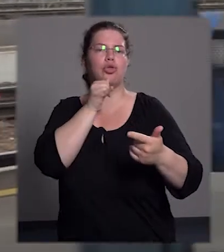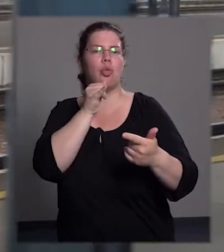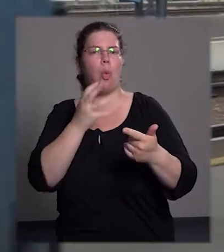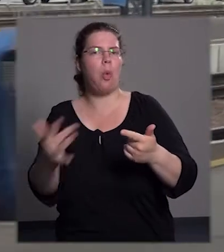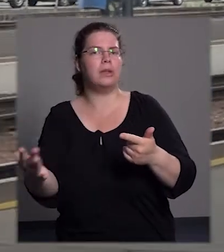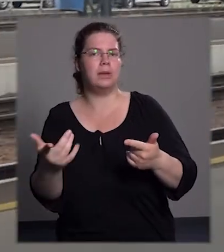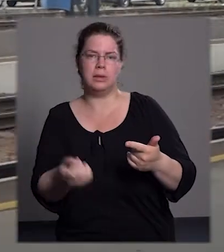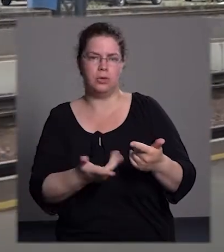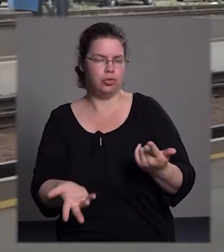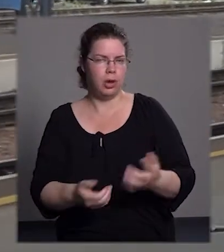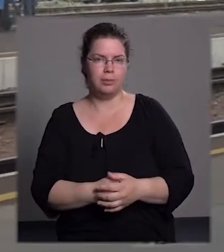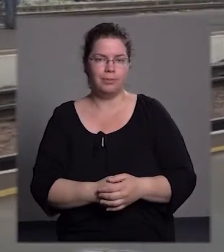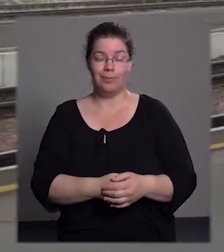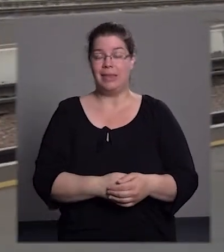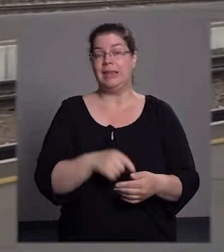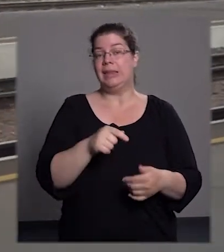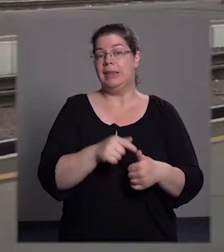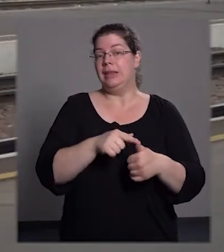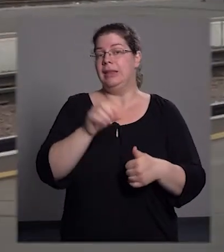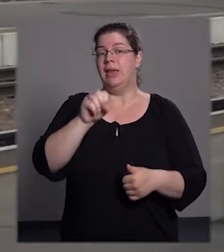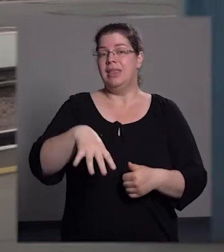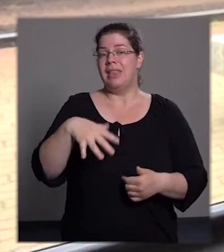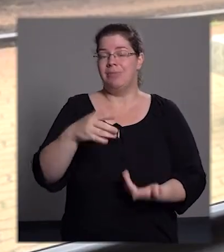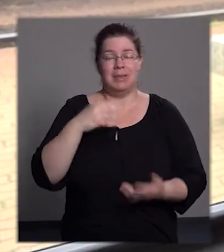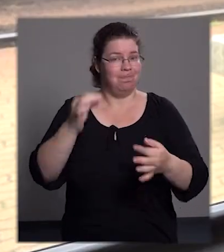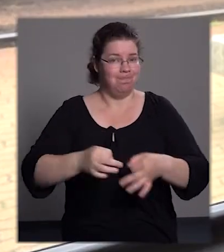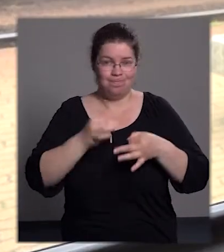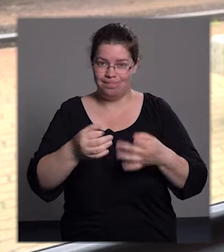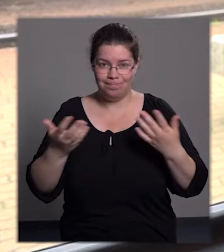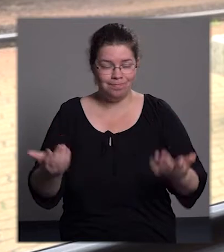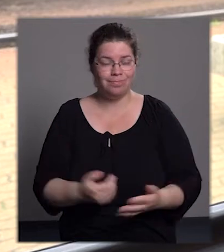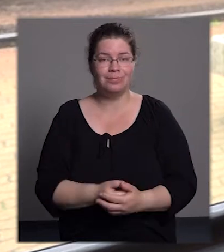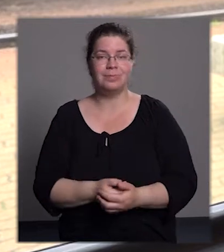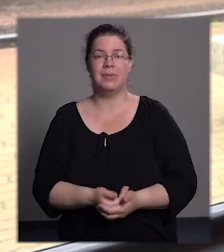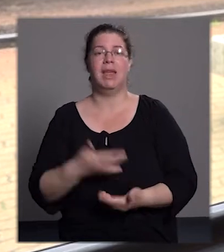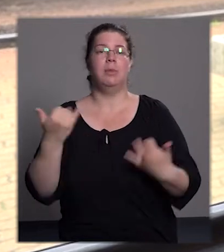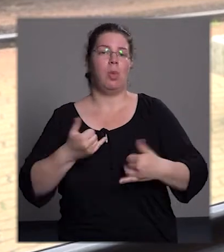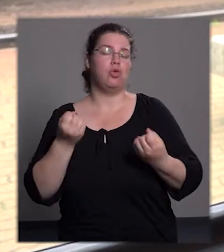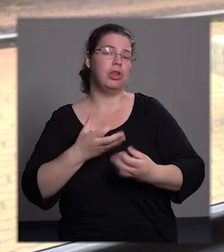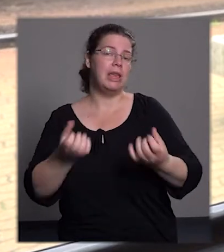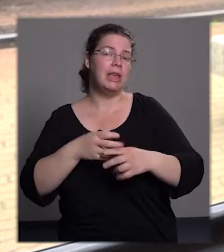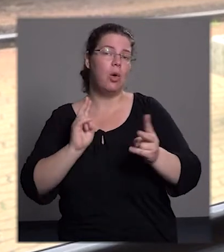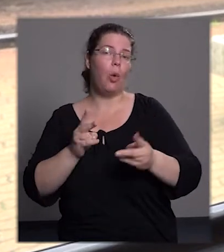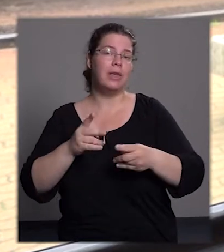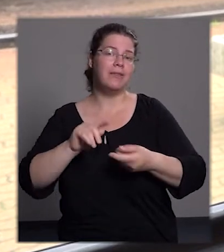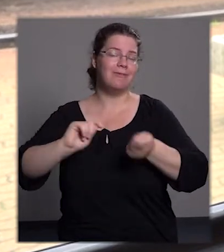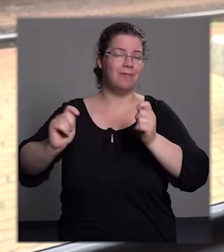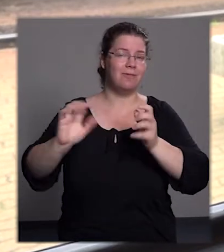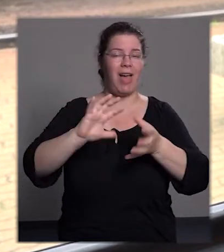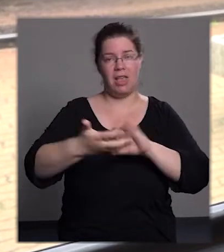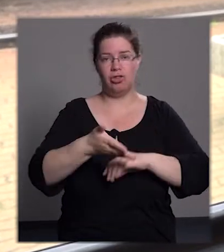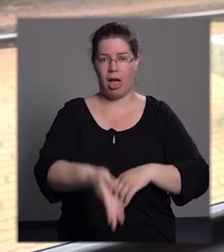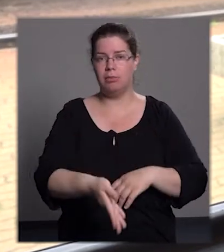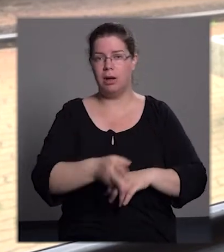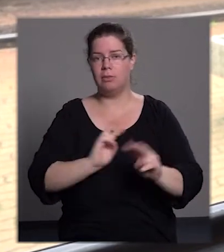Hát szemét az örök. Ugye most hír az, hogy válságba került a